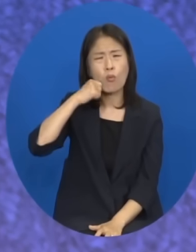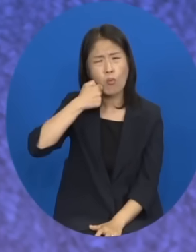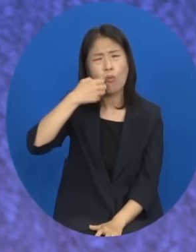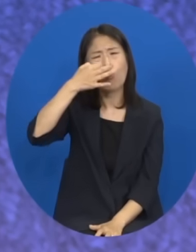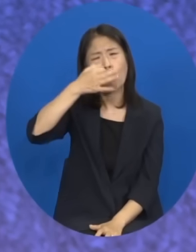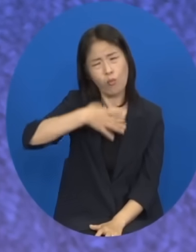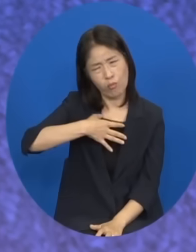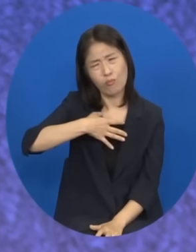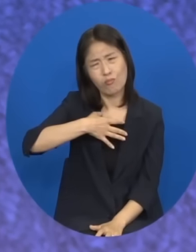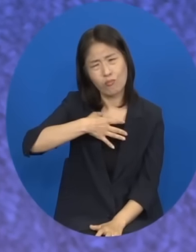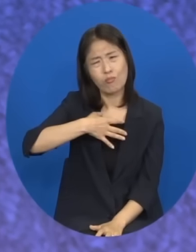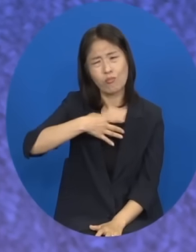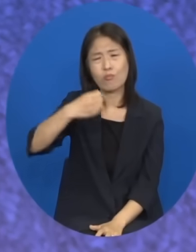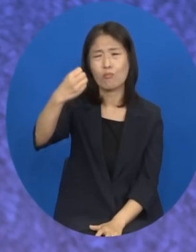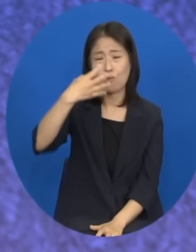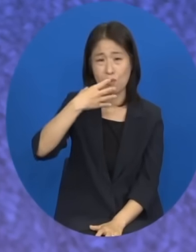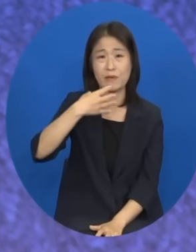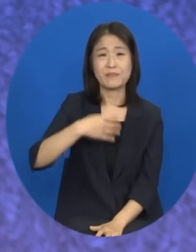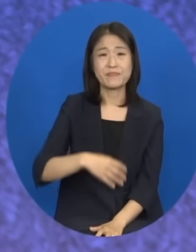힘들잖아요.